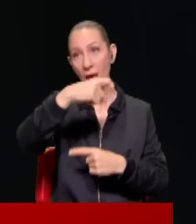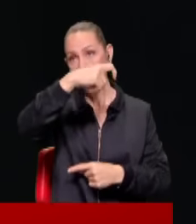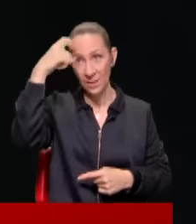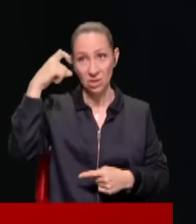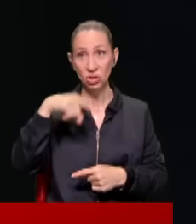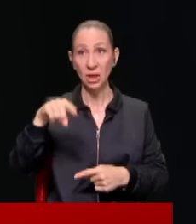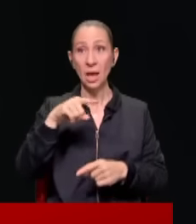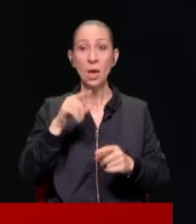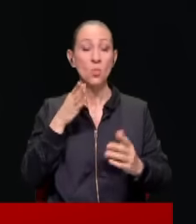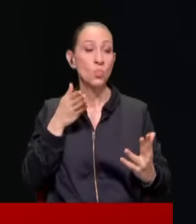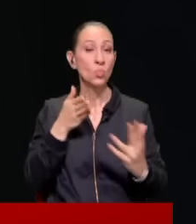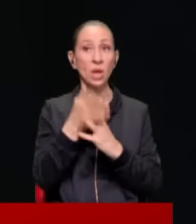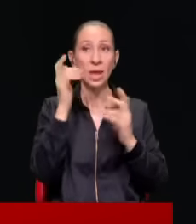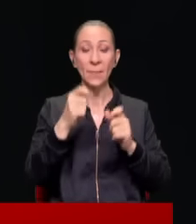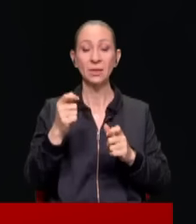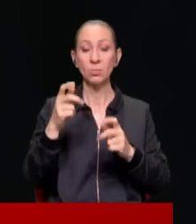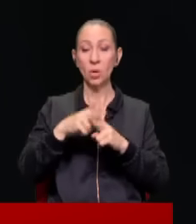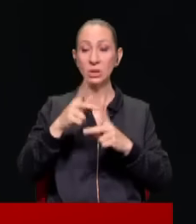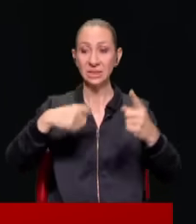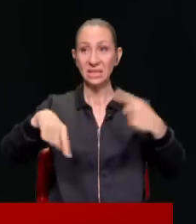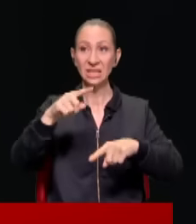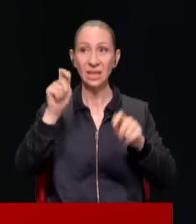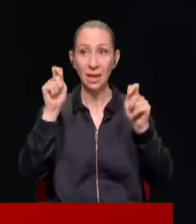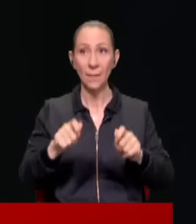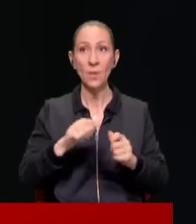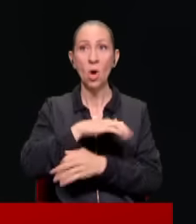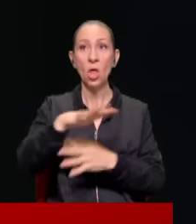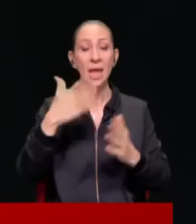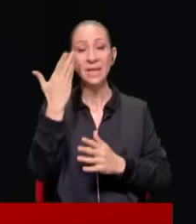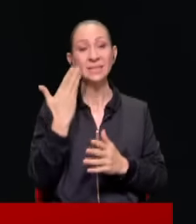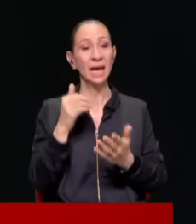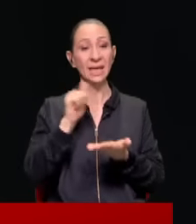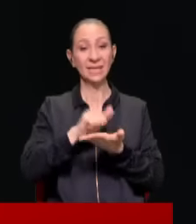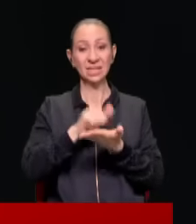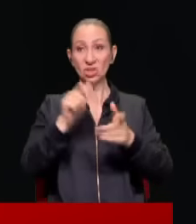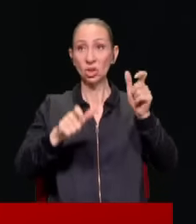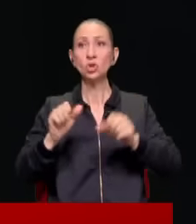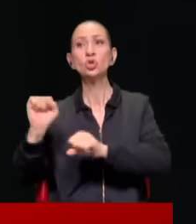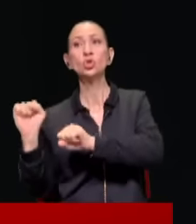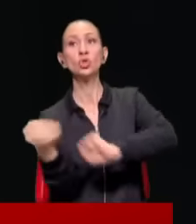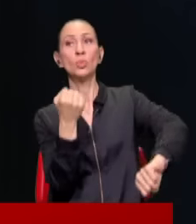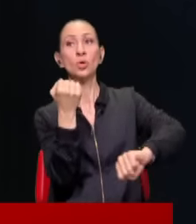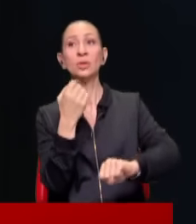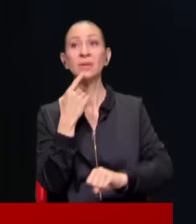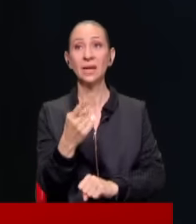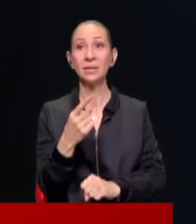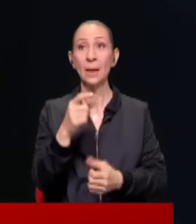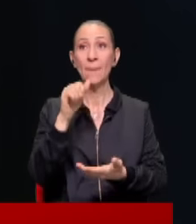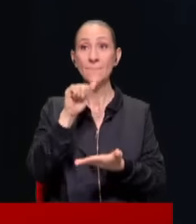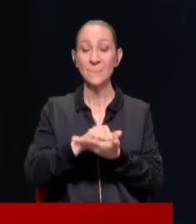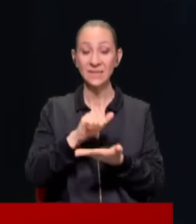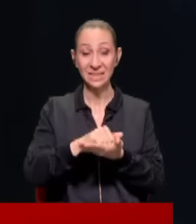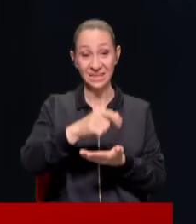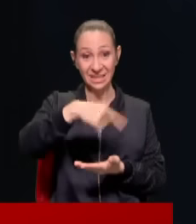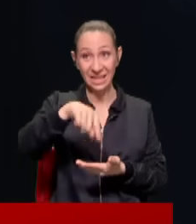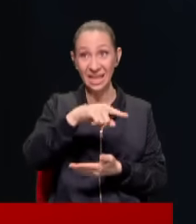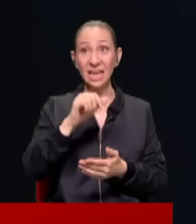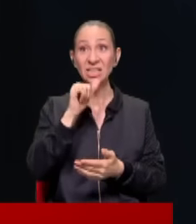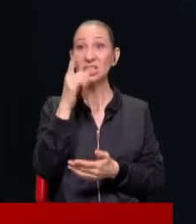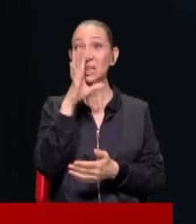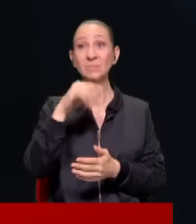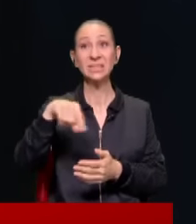emekçilere, müdahale eden güvenlik güçlerinin yarattığı olayı izleyen gazetecilere süpürün dendi. Basın mensuplarına da